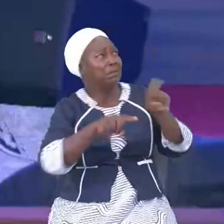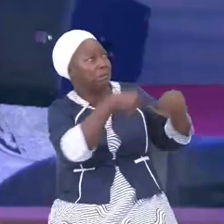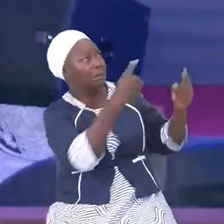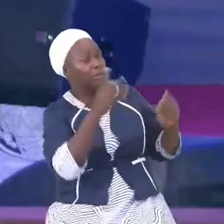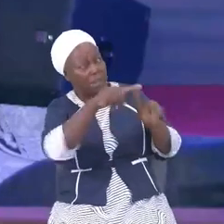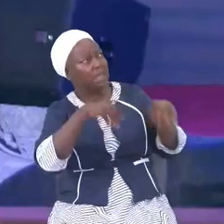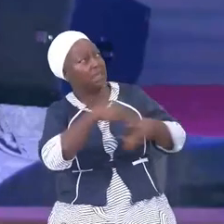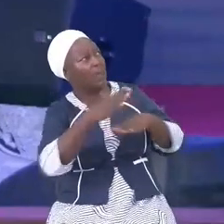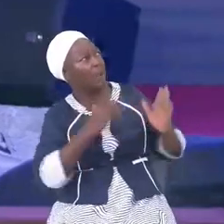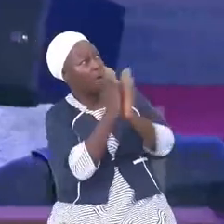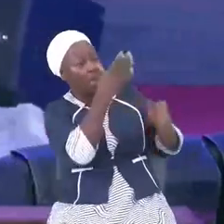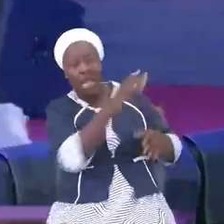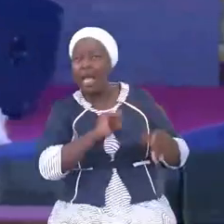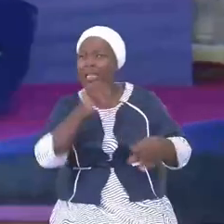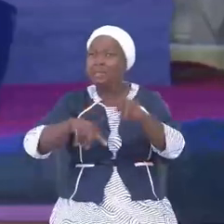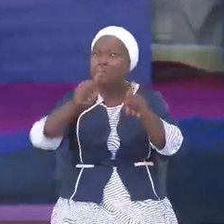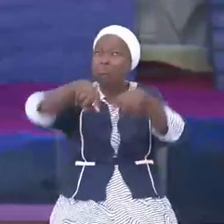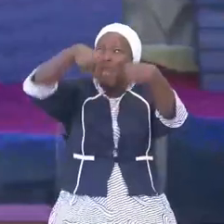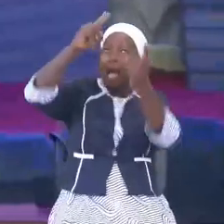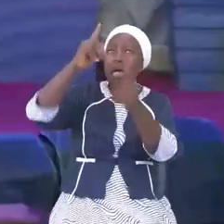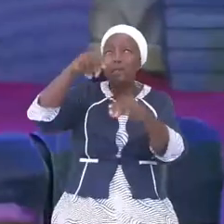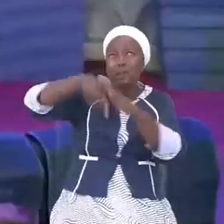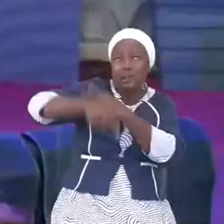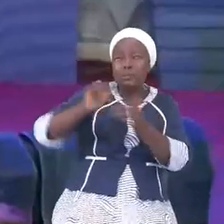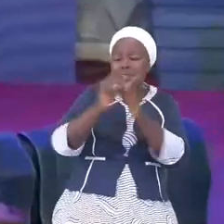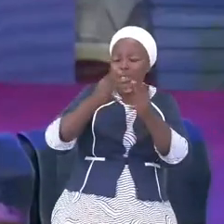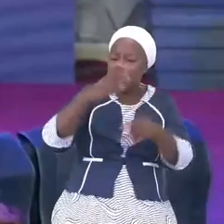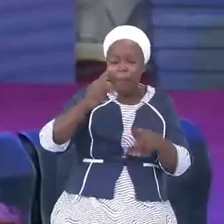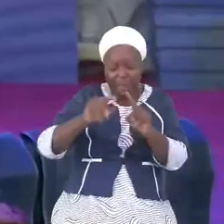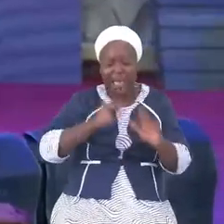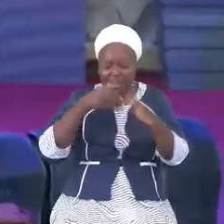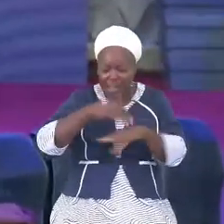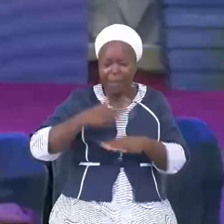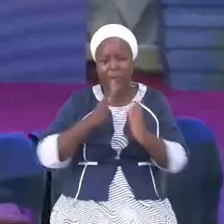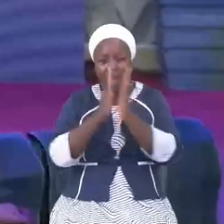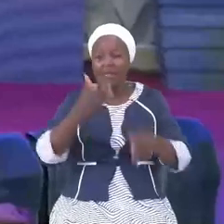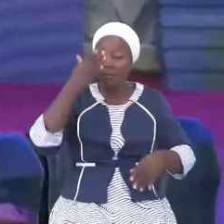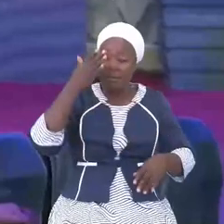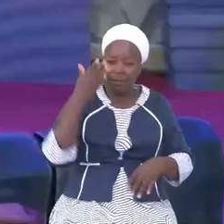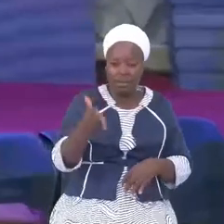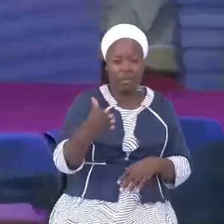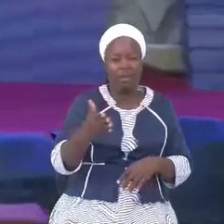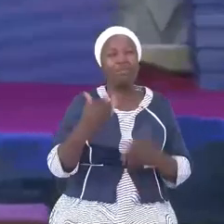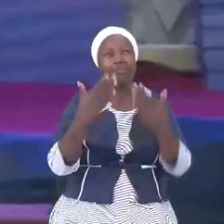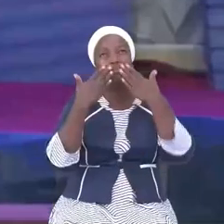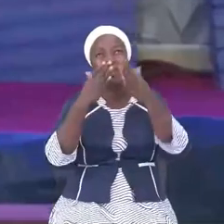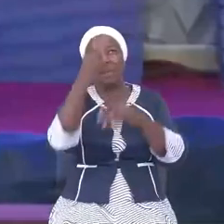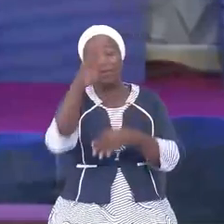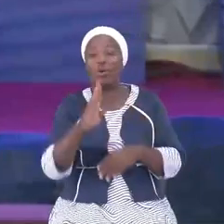prière là-bas, je ne peux pas aller en bas là-bas, j'envoie ma prière là-bas. Dieu merci, ta